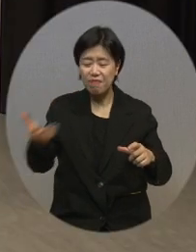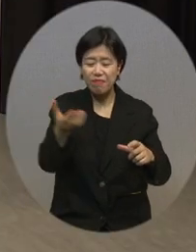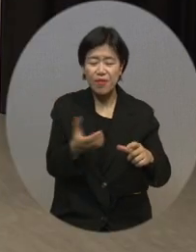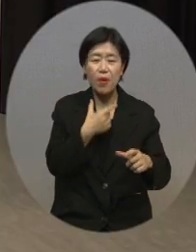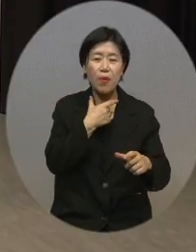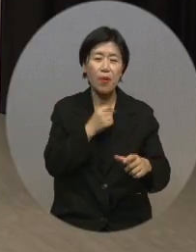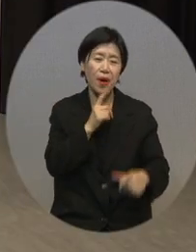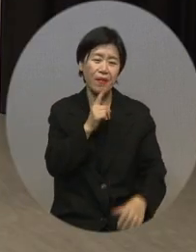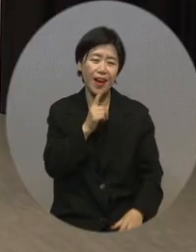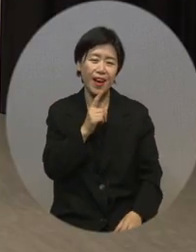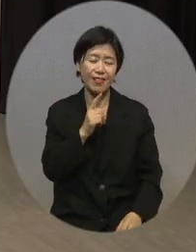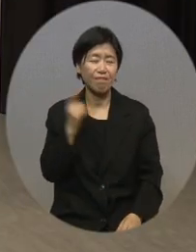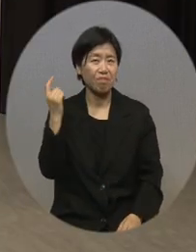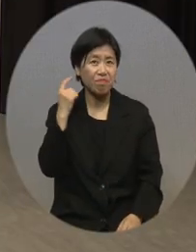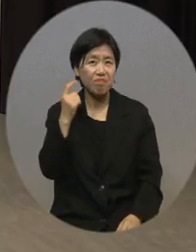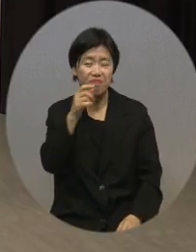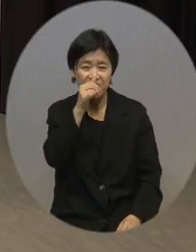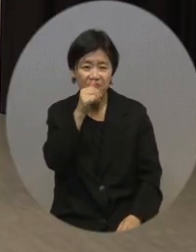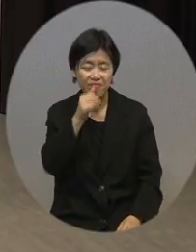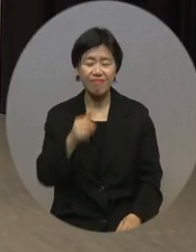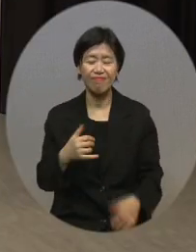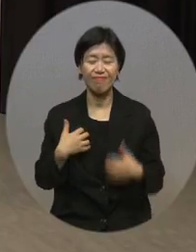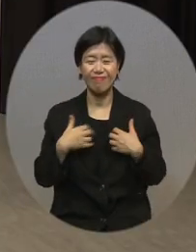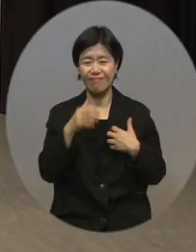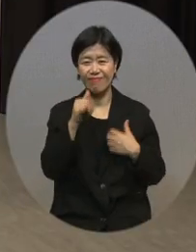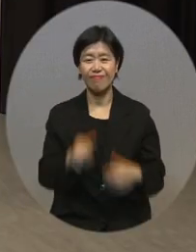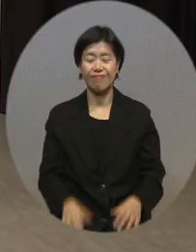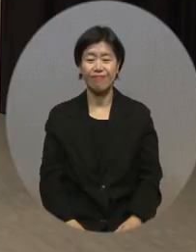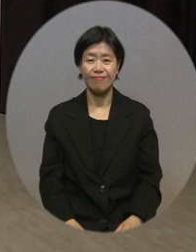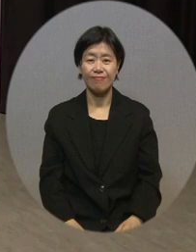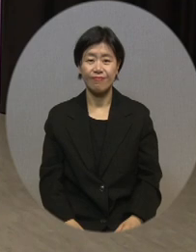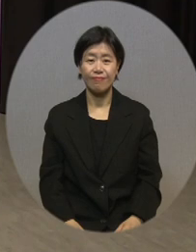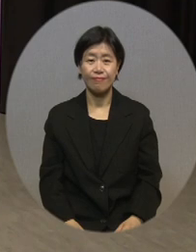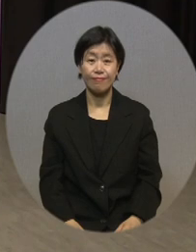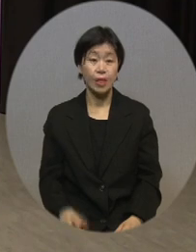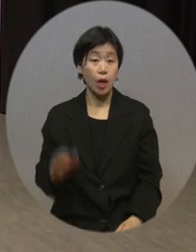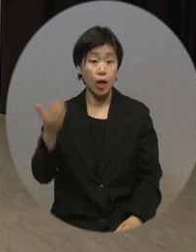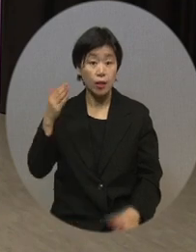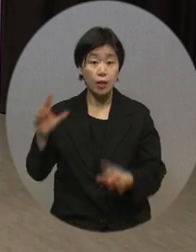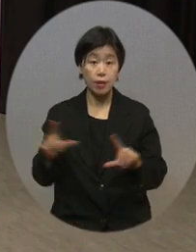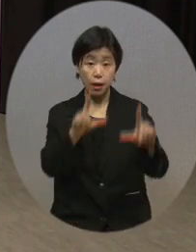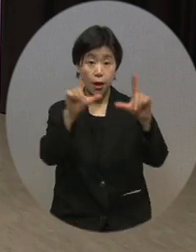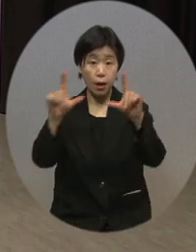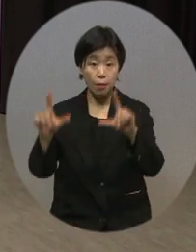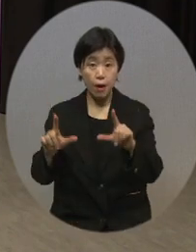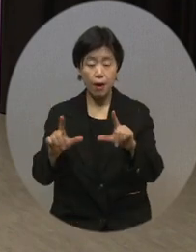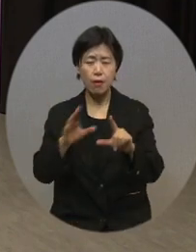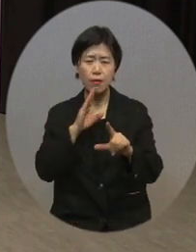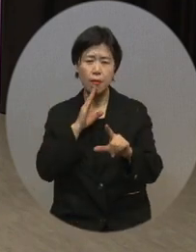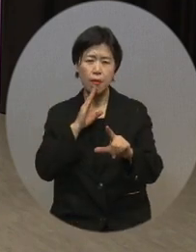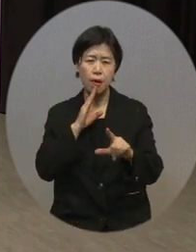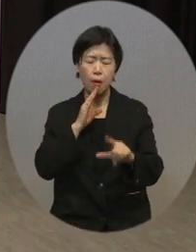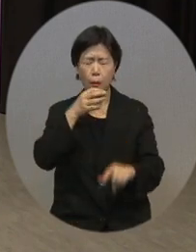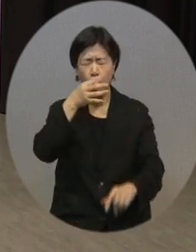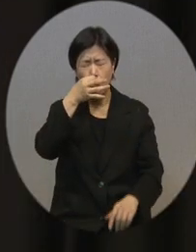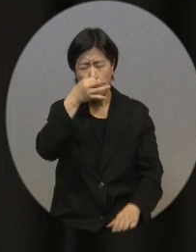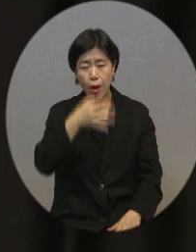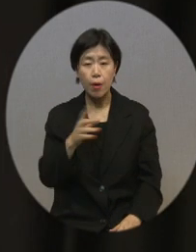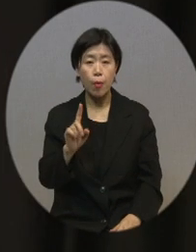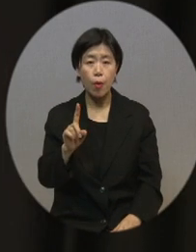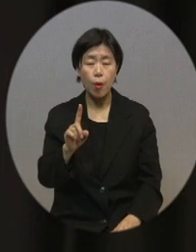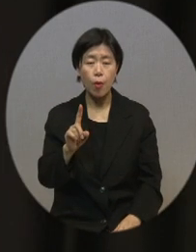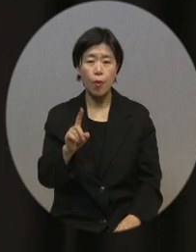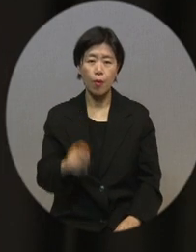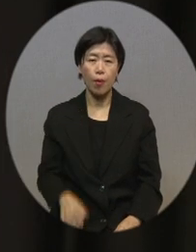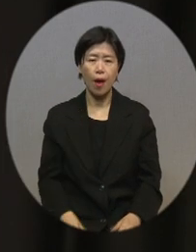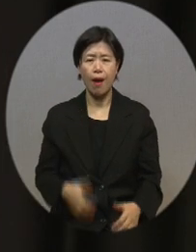그 이제 현대 생활이 가장 고통스러운 거이 예. 갈등 문제예요. 네, 맞습니다.